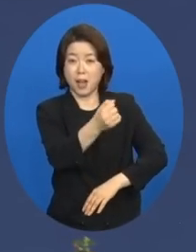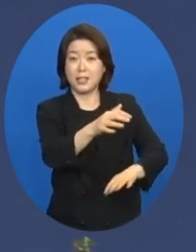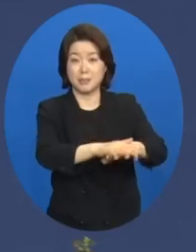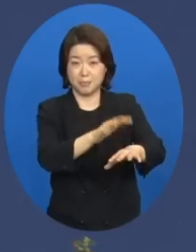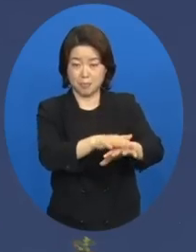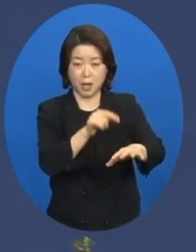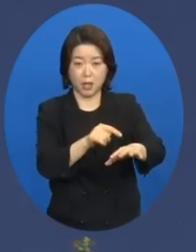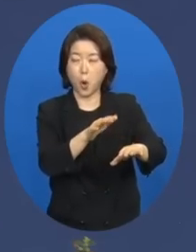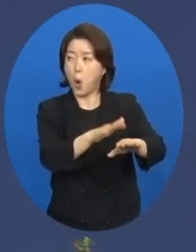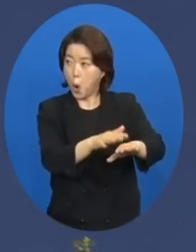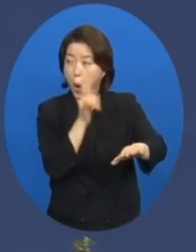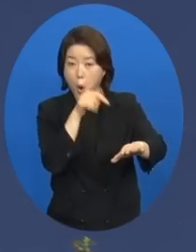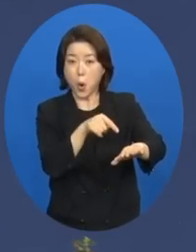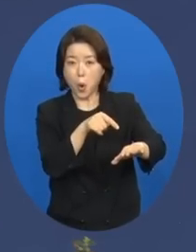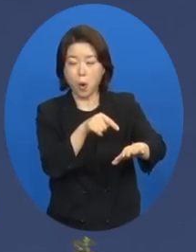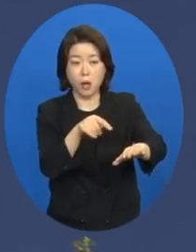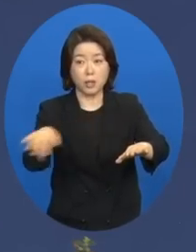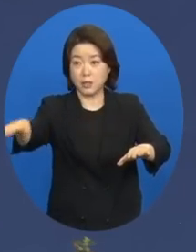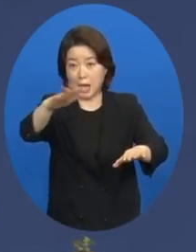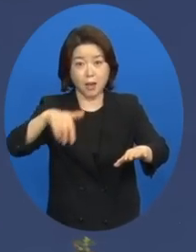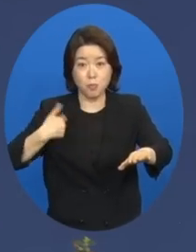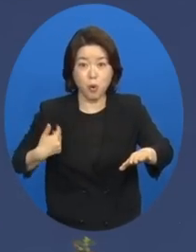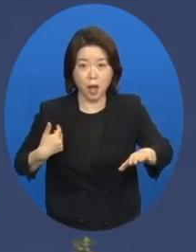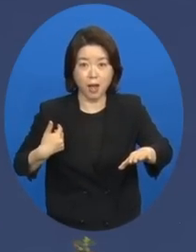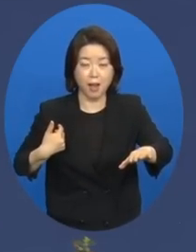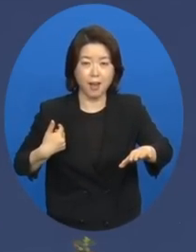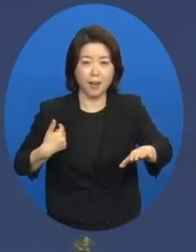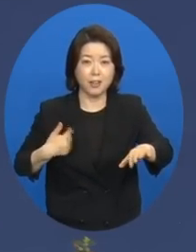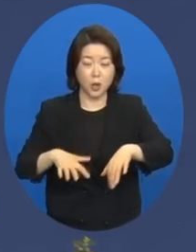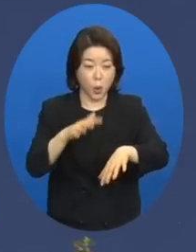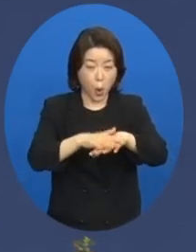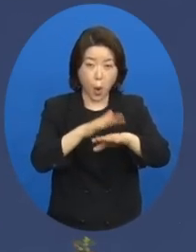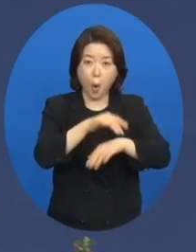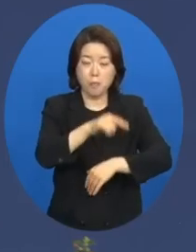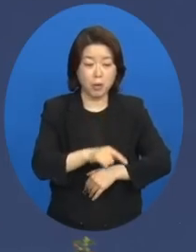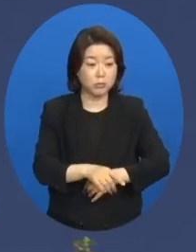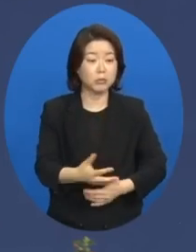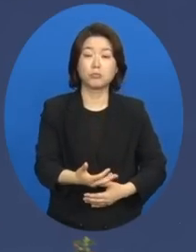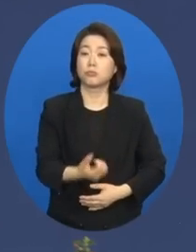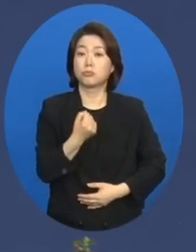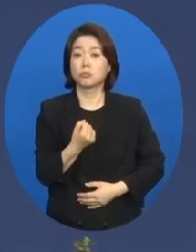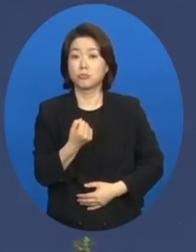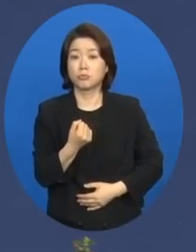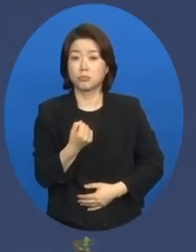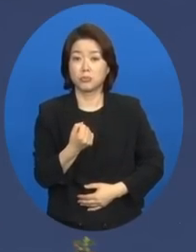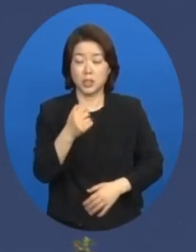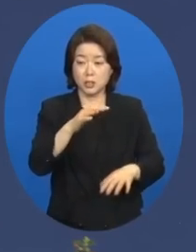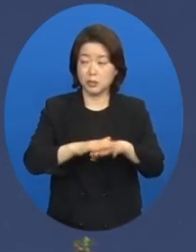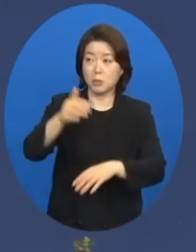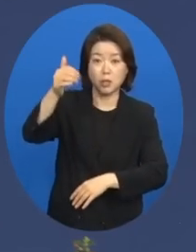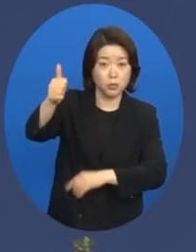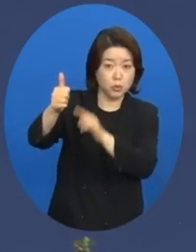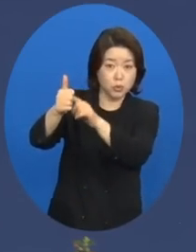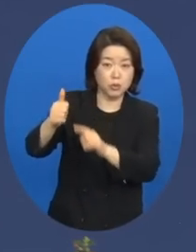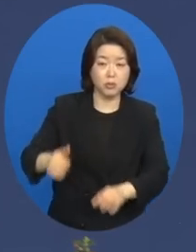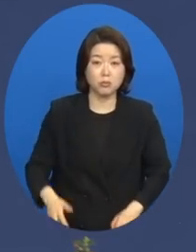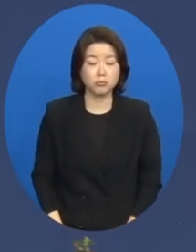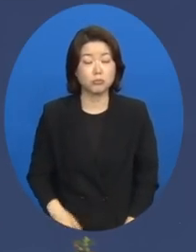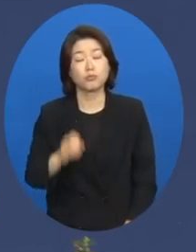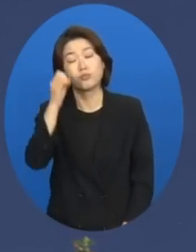거기 있다는 사실을 모르는 거예요. 그러니까 밭은 떡하니 갖고 있는데 그 밭주인은